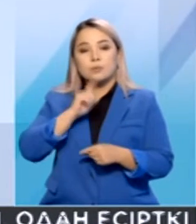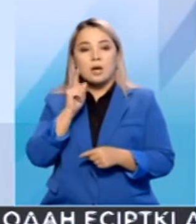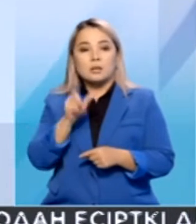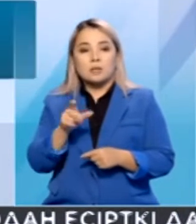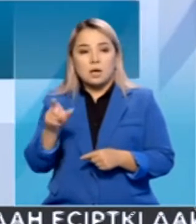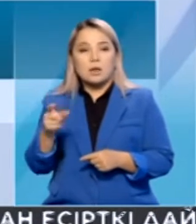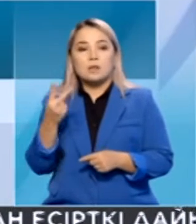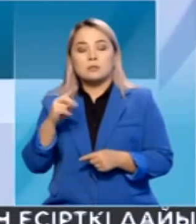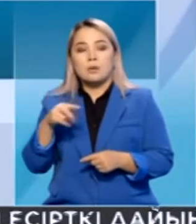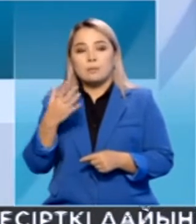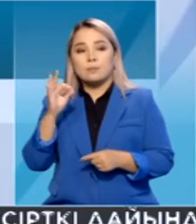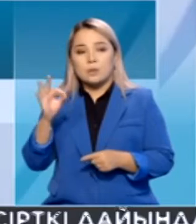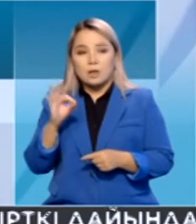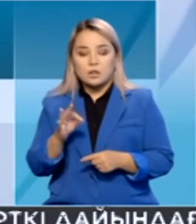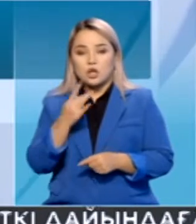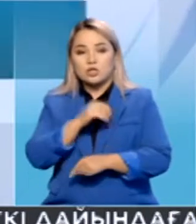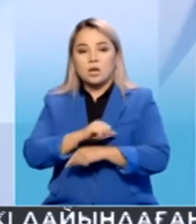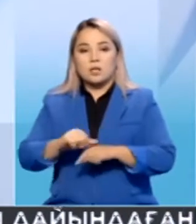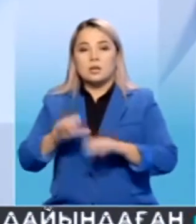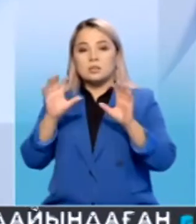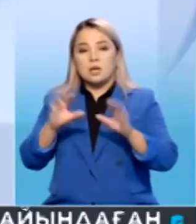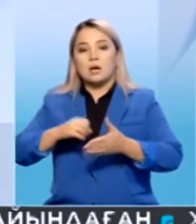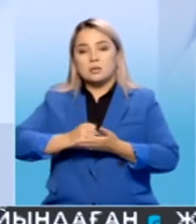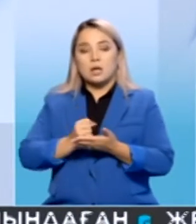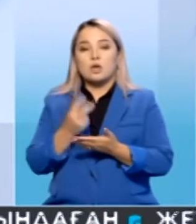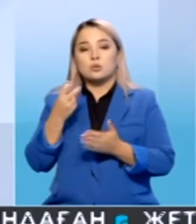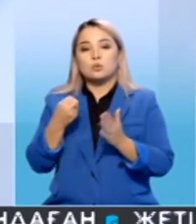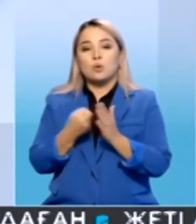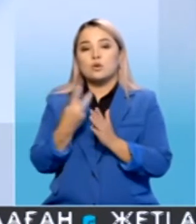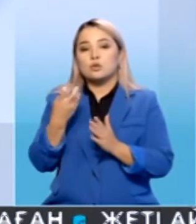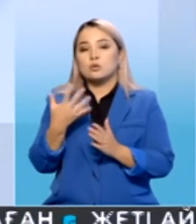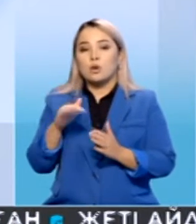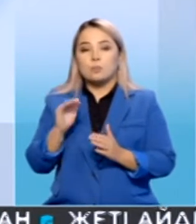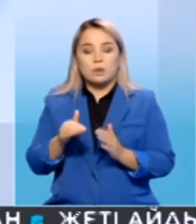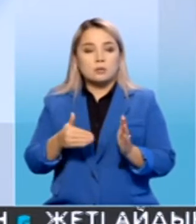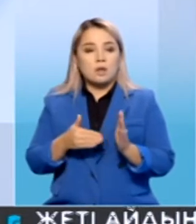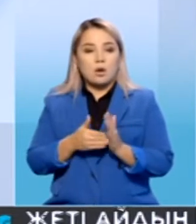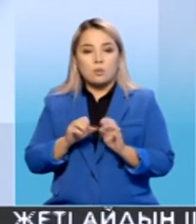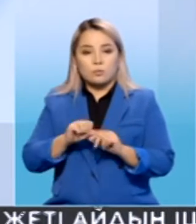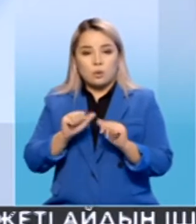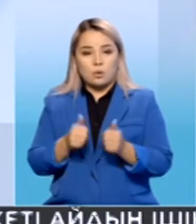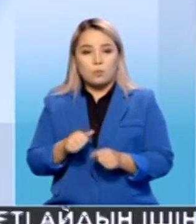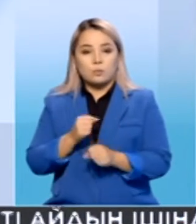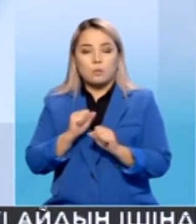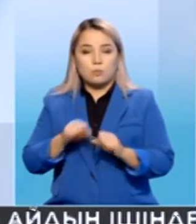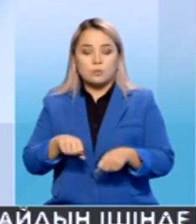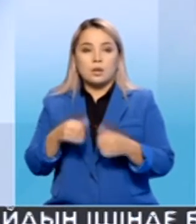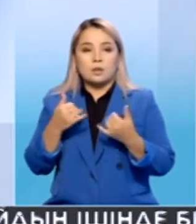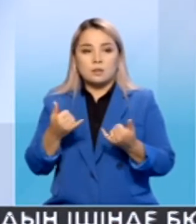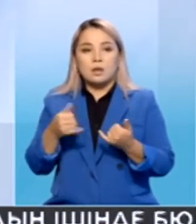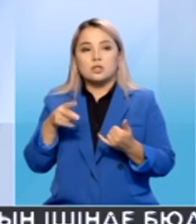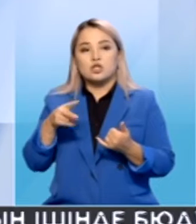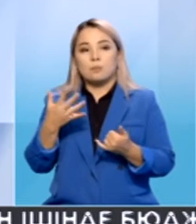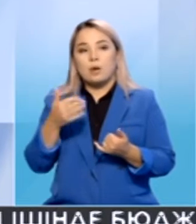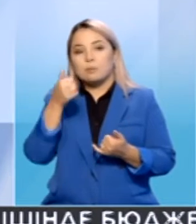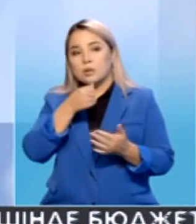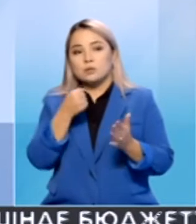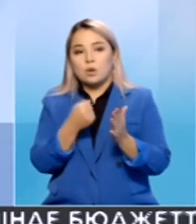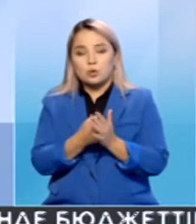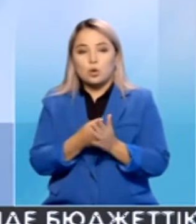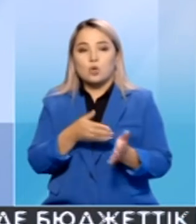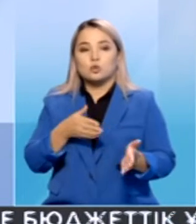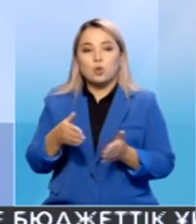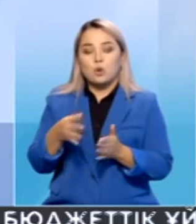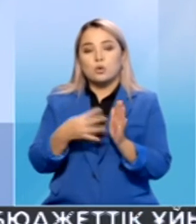заңдастыруына 200-250 мың теңгеден аспайды. Шетел кәсіпкерлері 10 жылға виза рәсімдей алады. 2025 жылға дейін